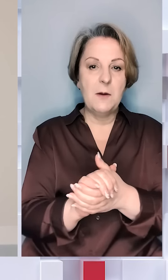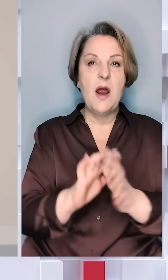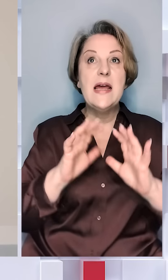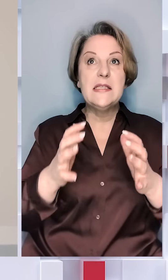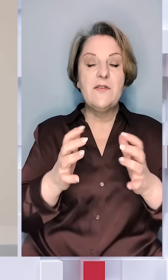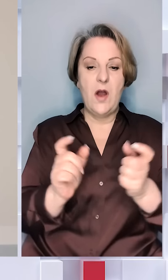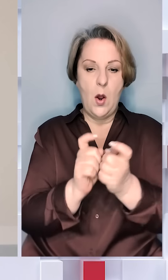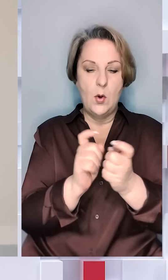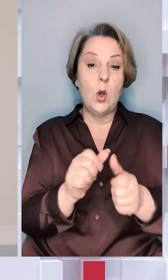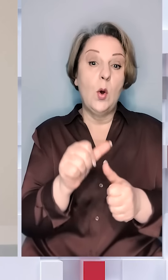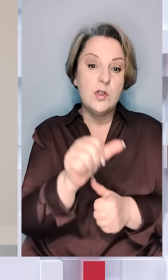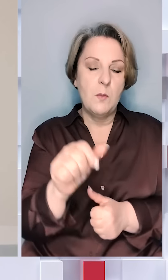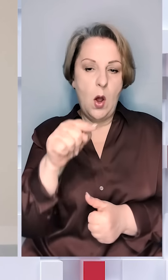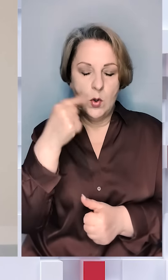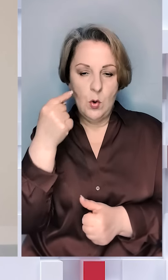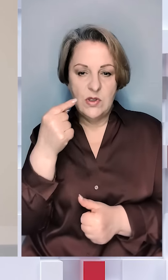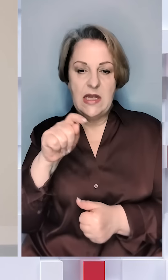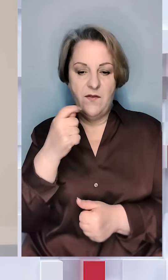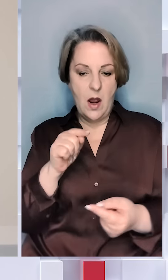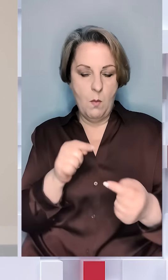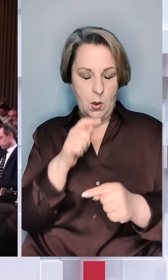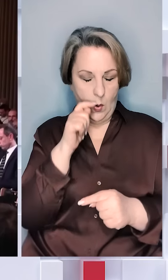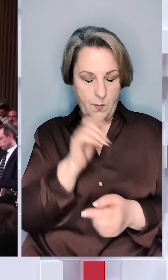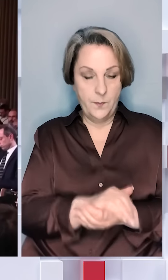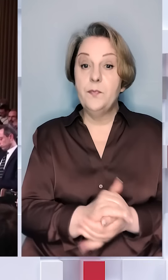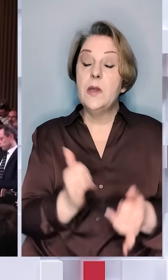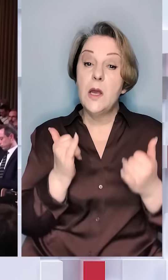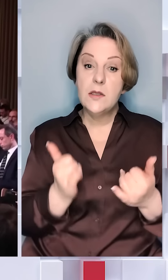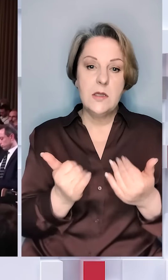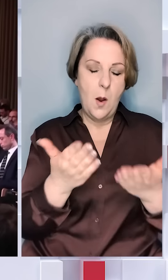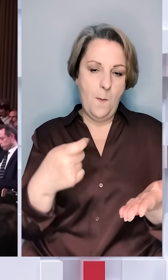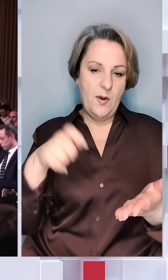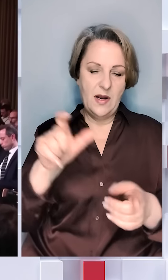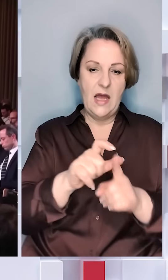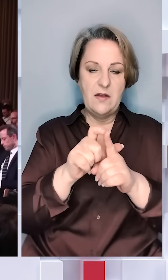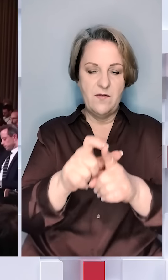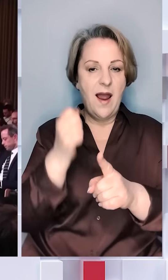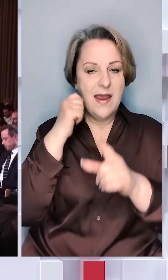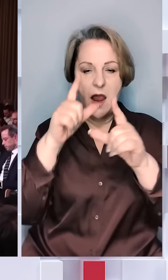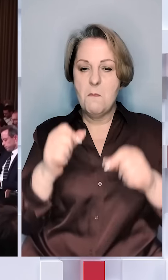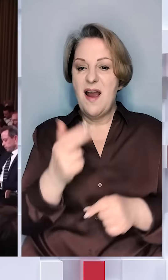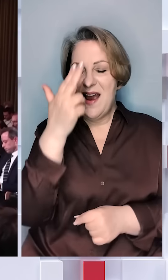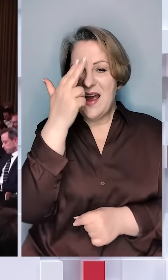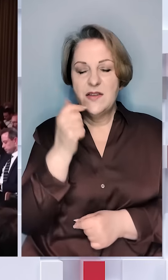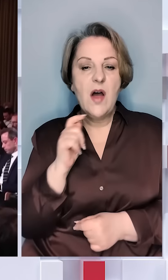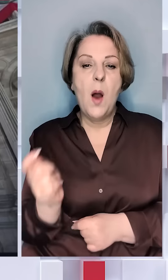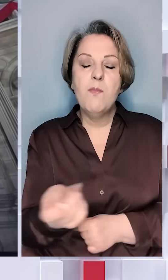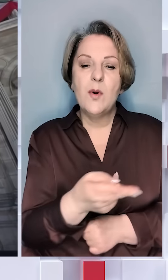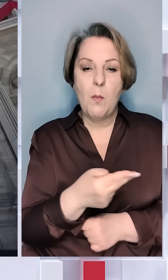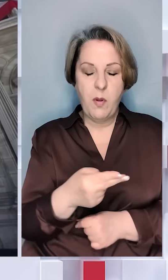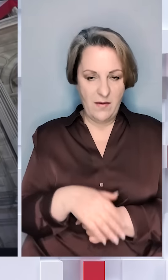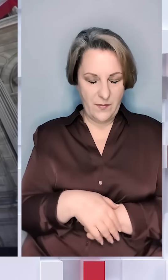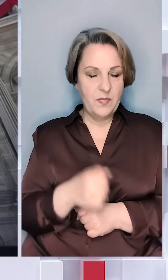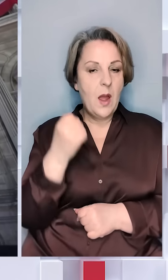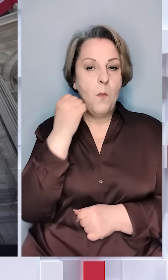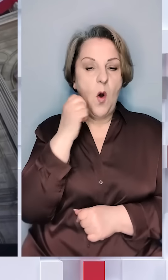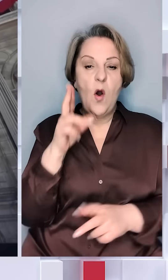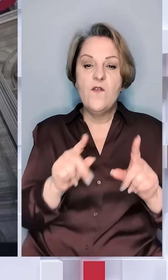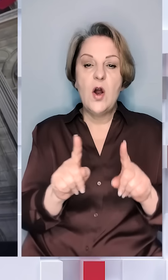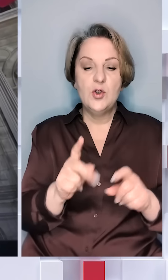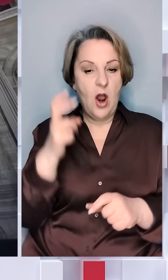конфліктах, зокрема і російській війні проти України. Втім, сьогодні йому вже відповіли із Кремля звичною пропагандою, мовляв,